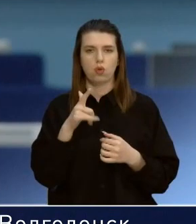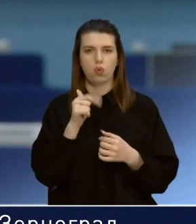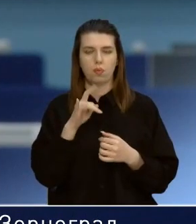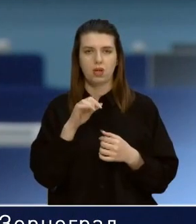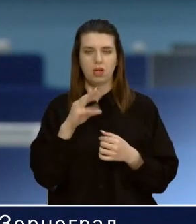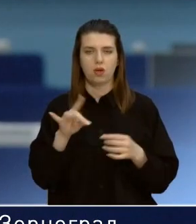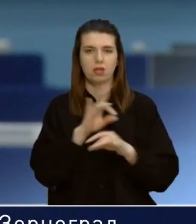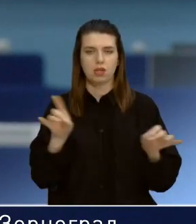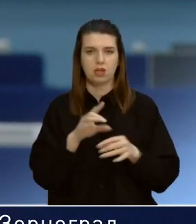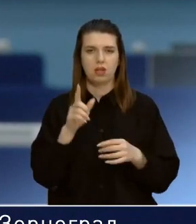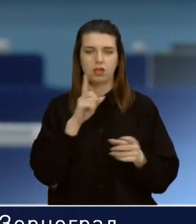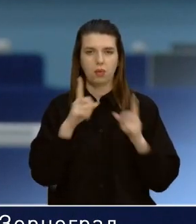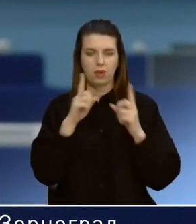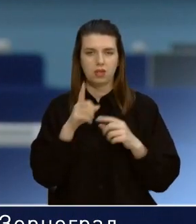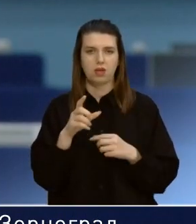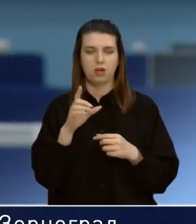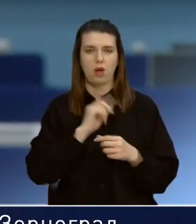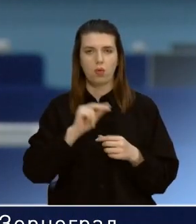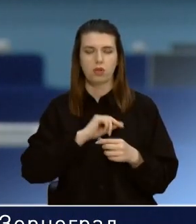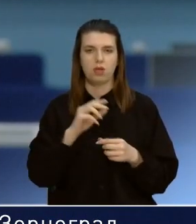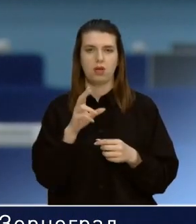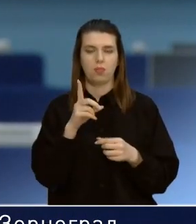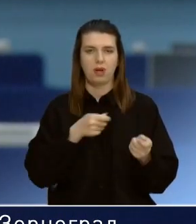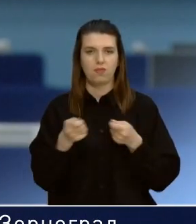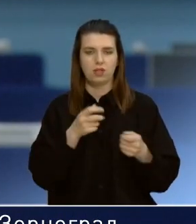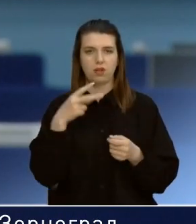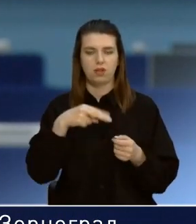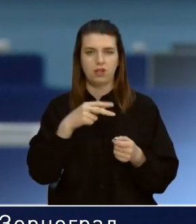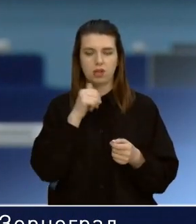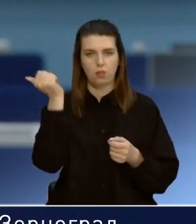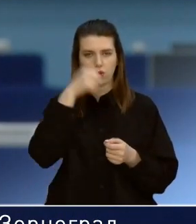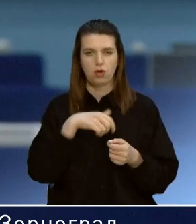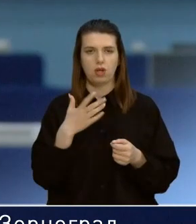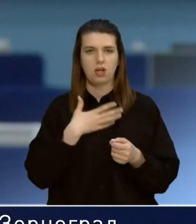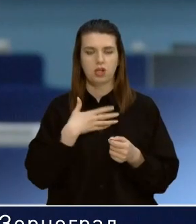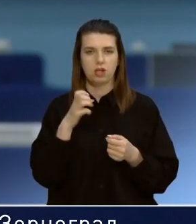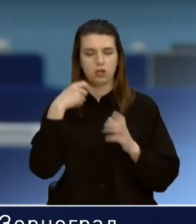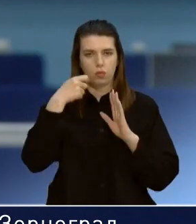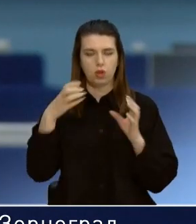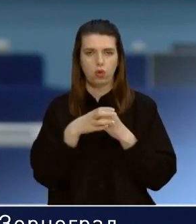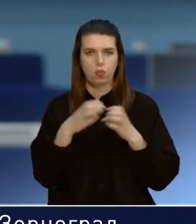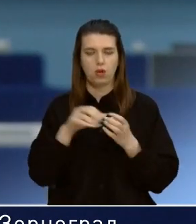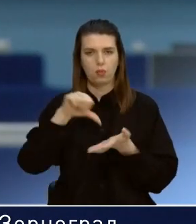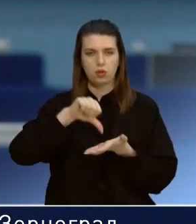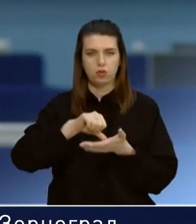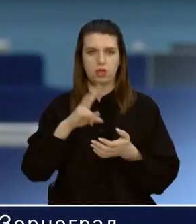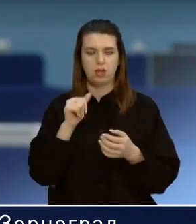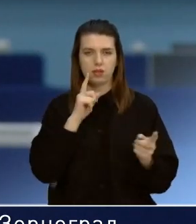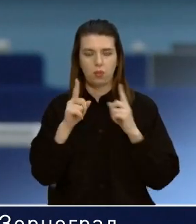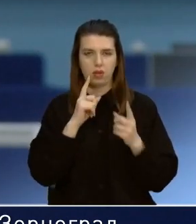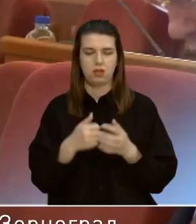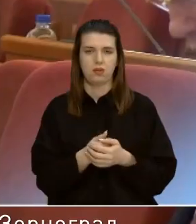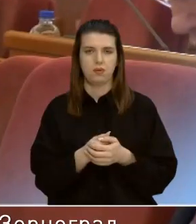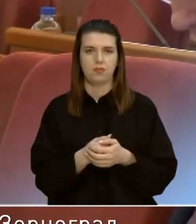губернатор отчитался перед законодательным собранием о работе правительства в 2020-м. Наша съемочная группа присутствовала на